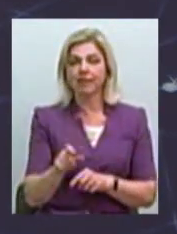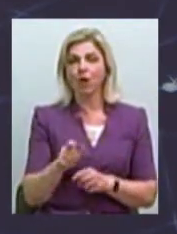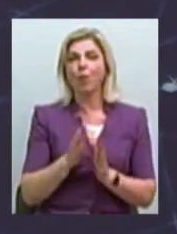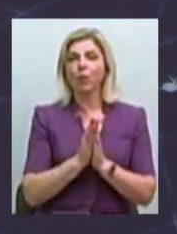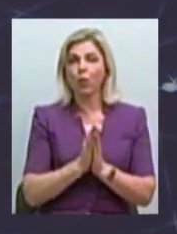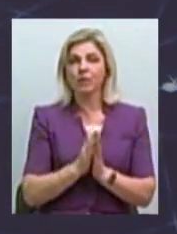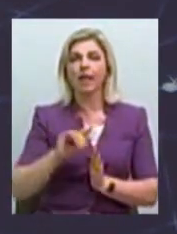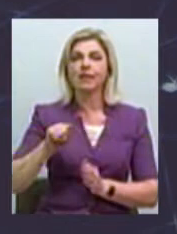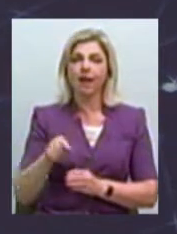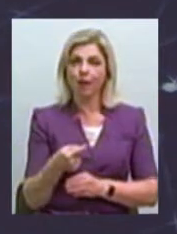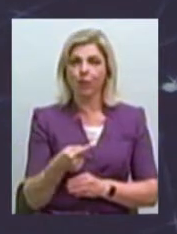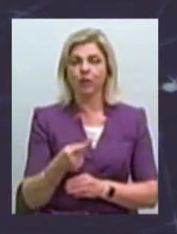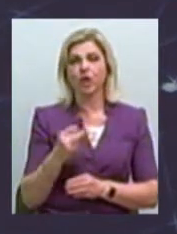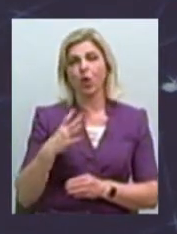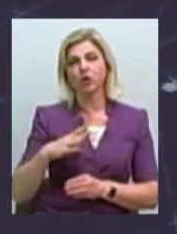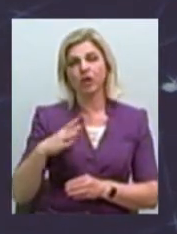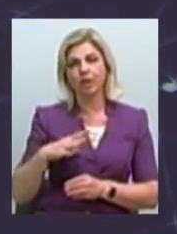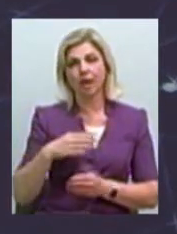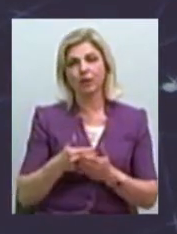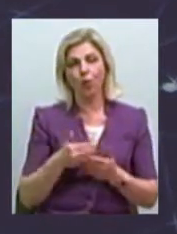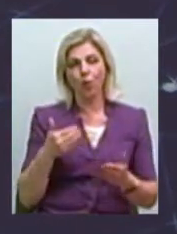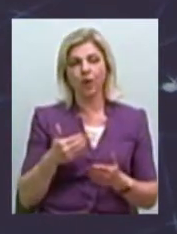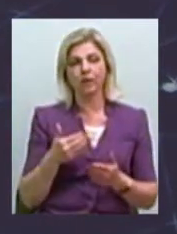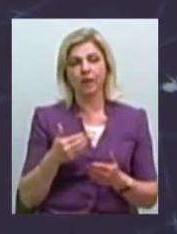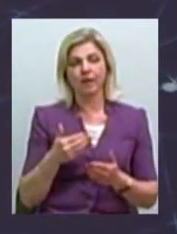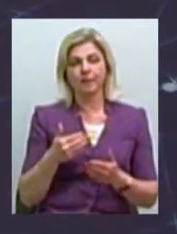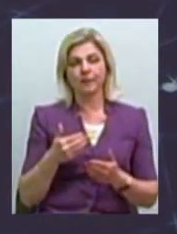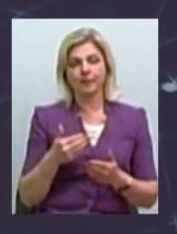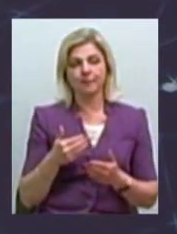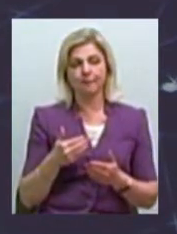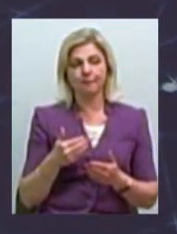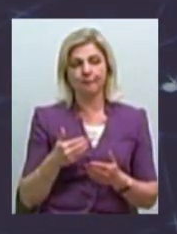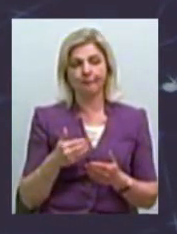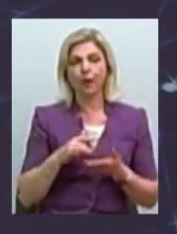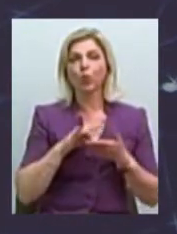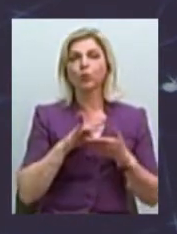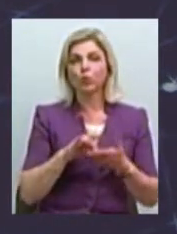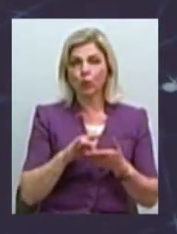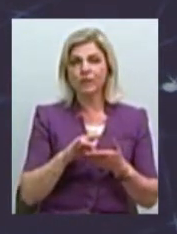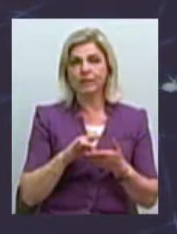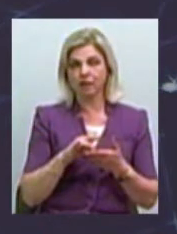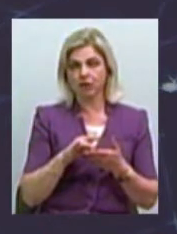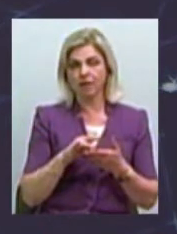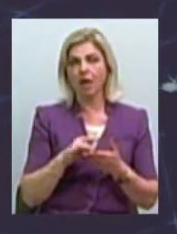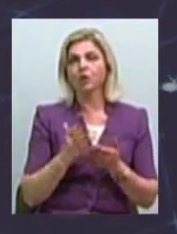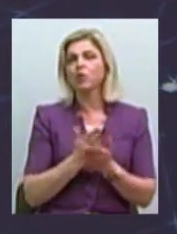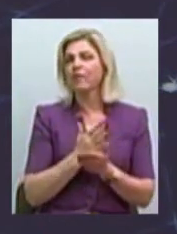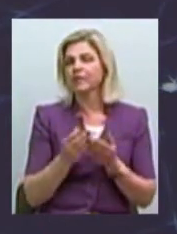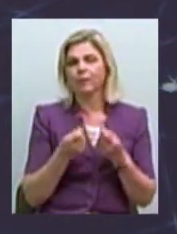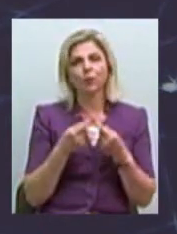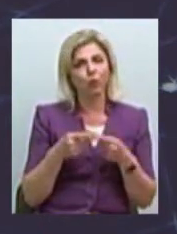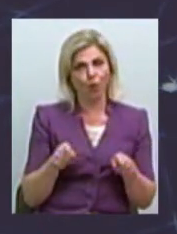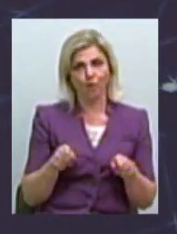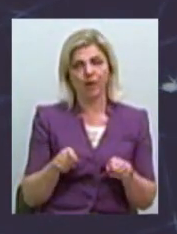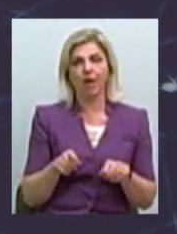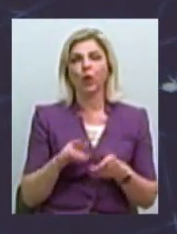просит и требует и ожидает от дестинации, от туристического продукта совсем другого.